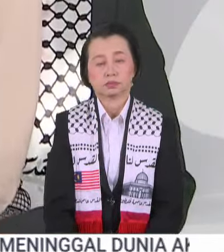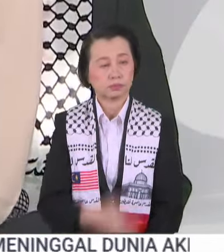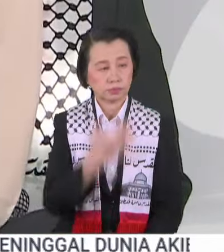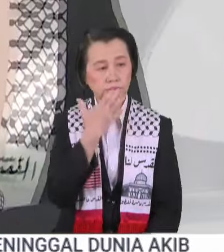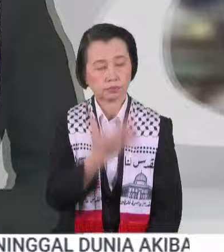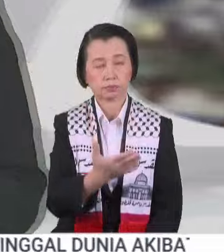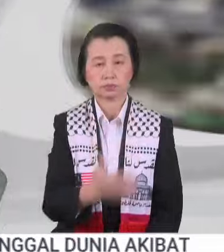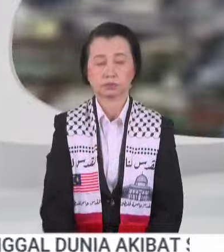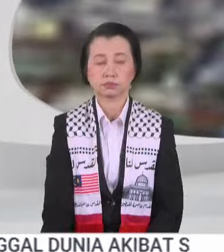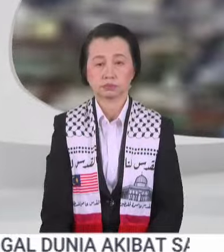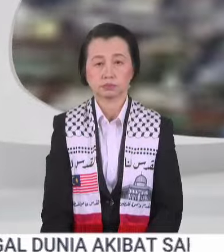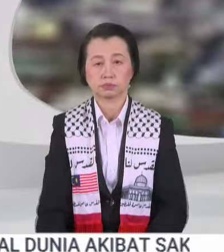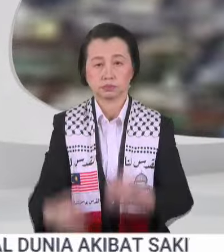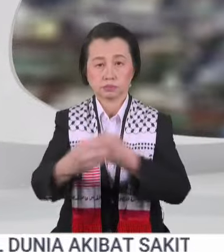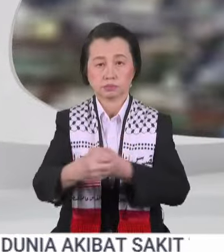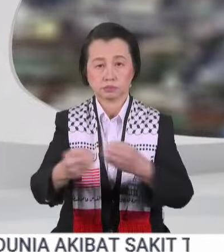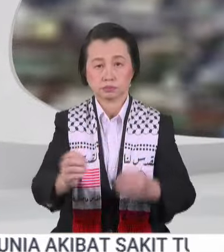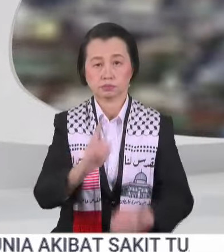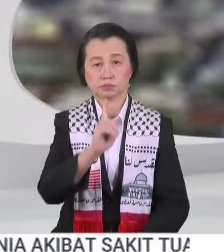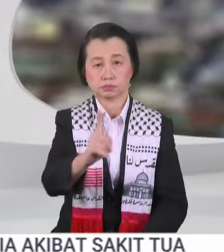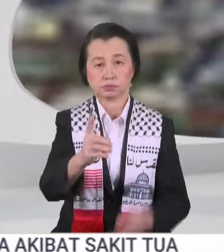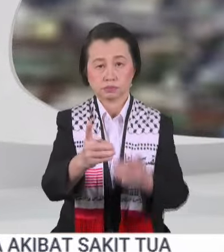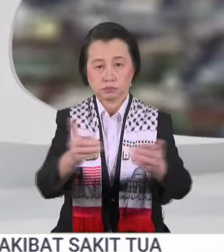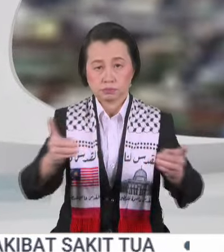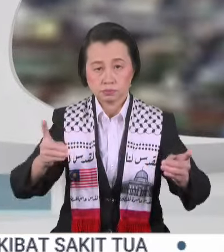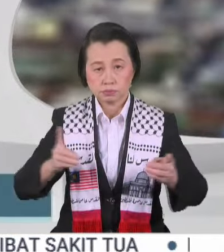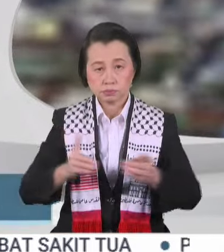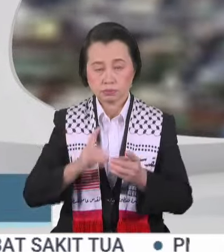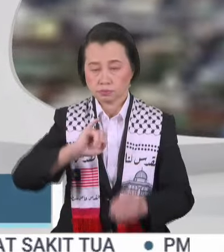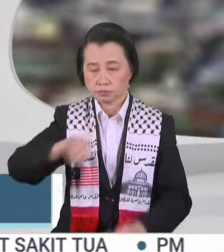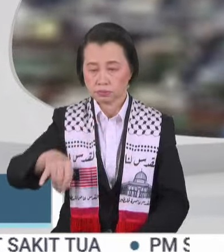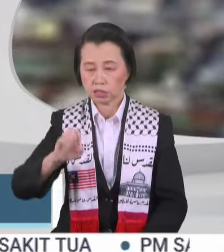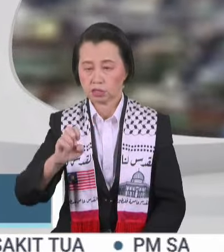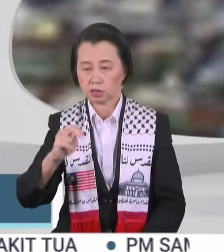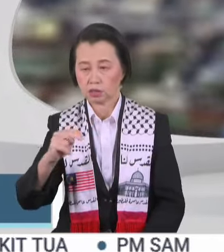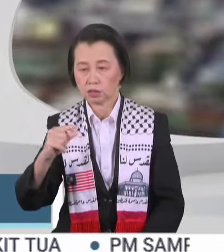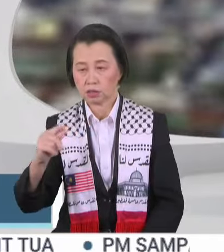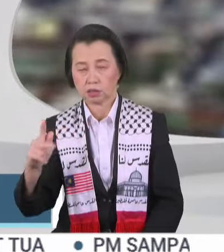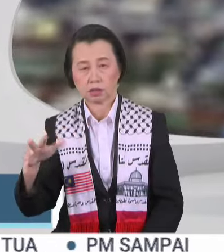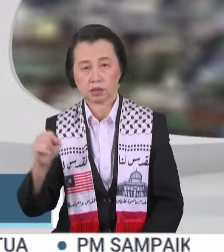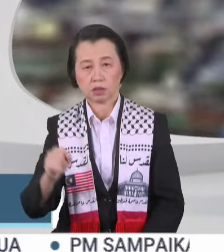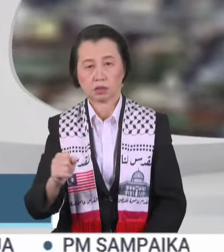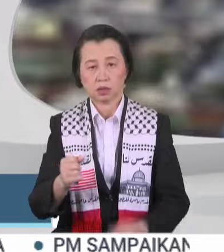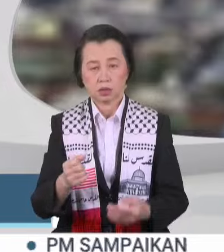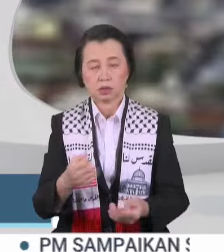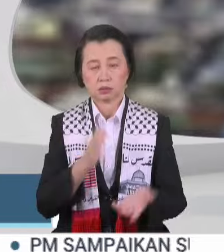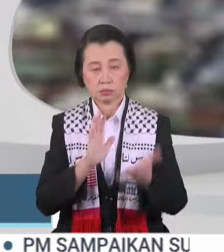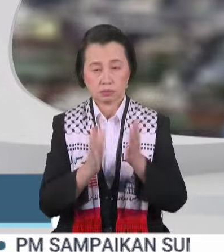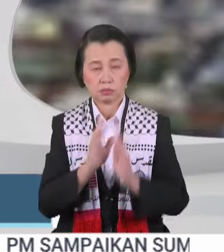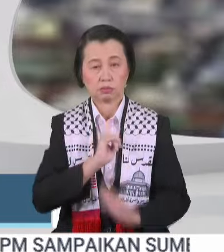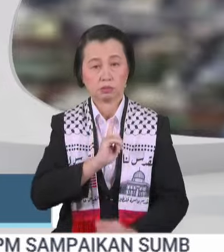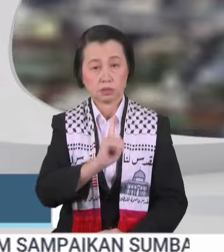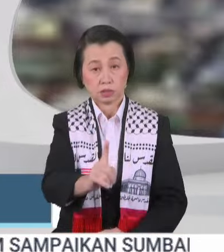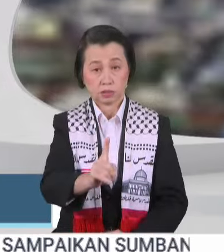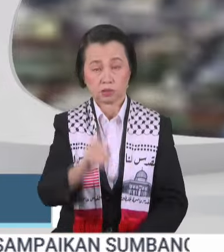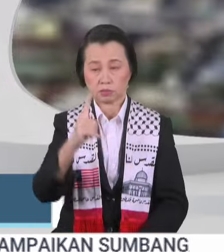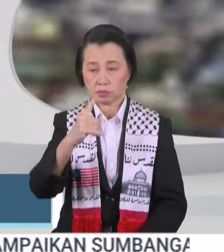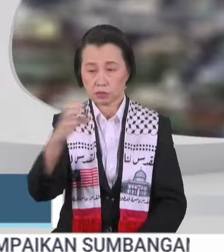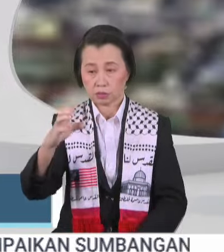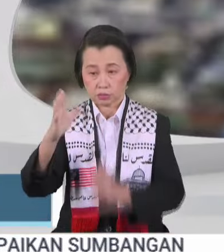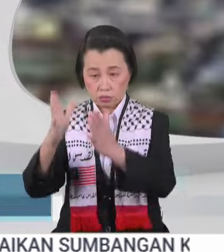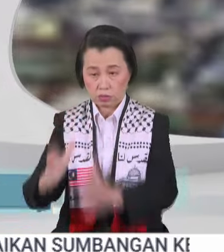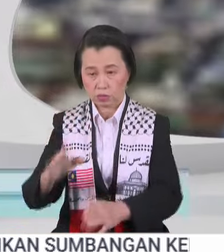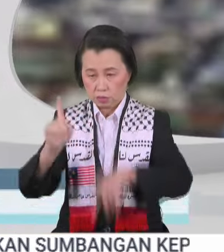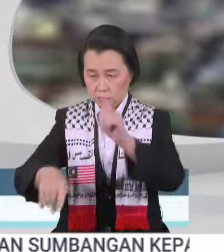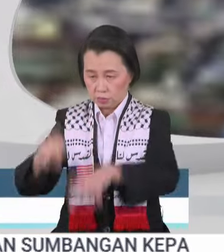Terima kasih, Dia. Pejabat Agama Islam Daerah Pait Jengke menyasarkan pengislaman 100 orang saudara baru setiap tahun daripada